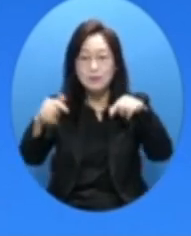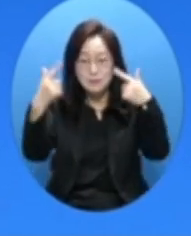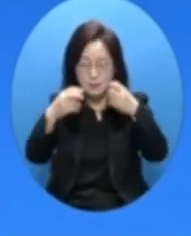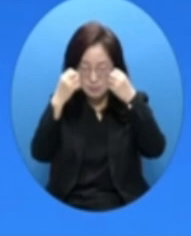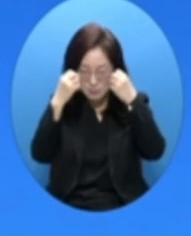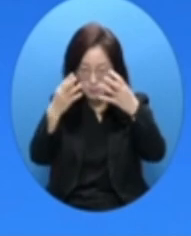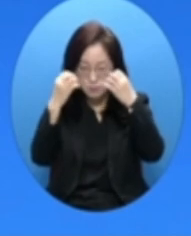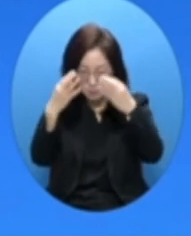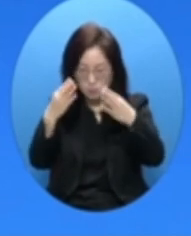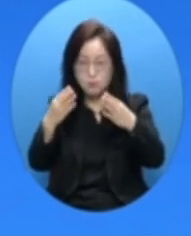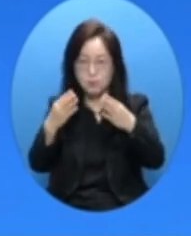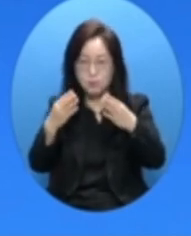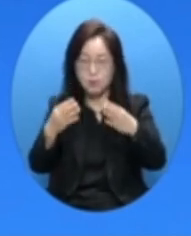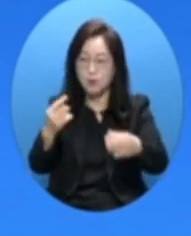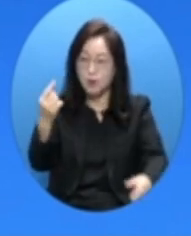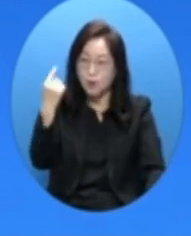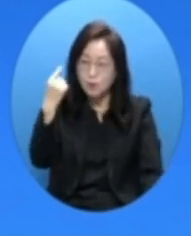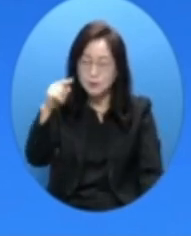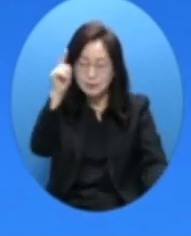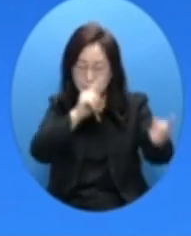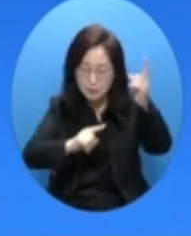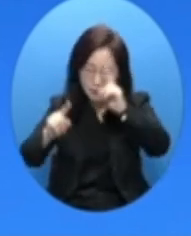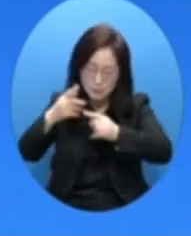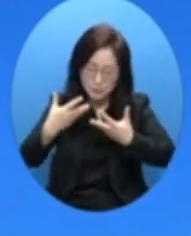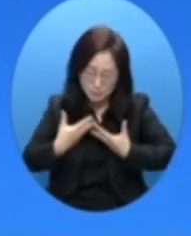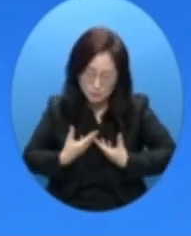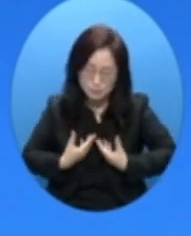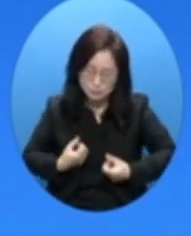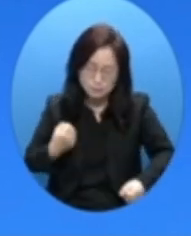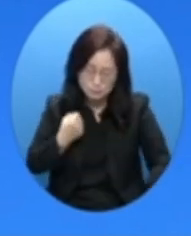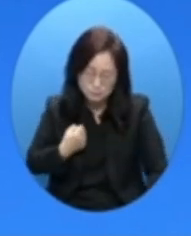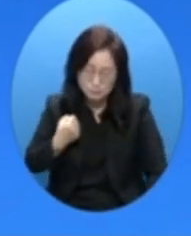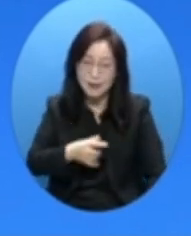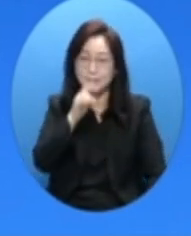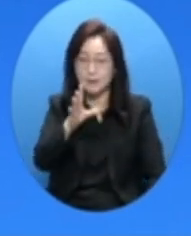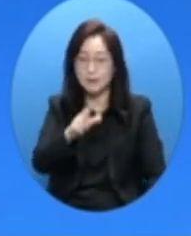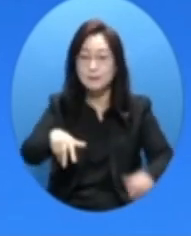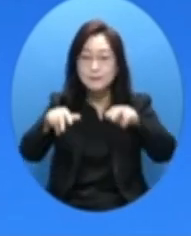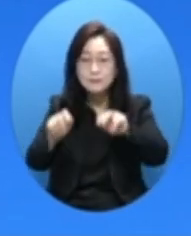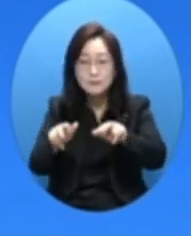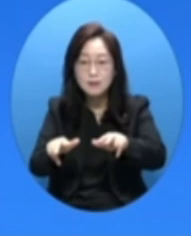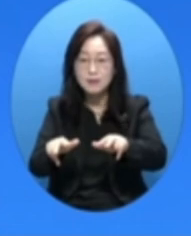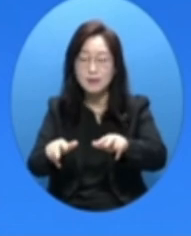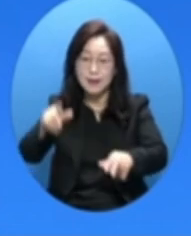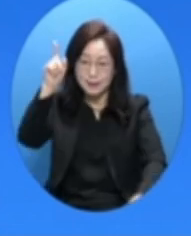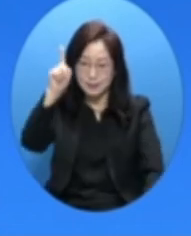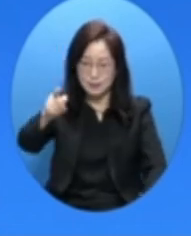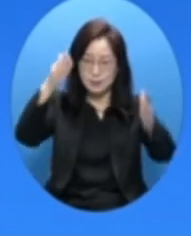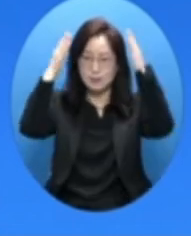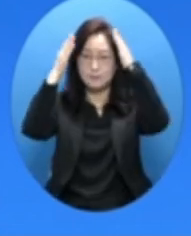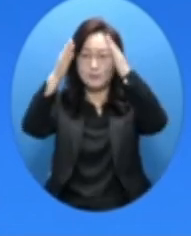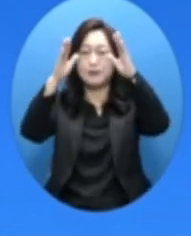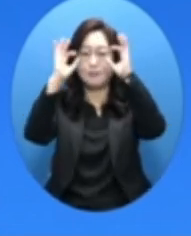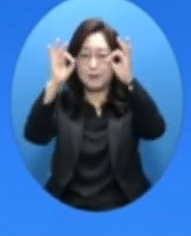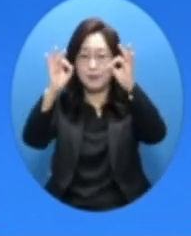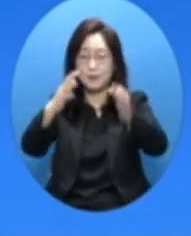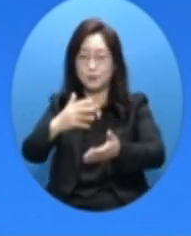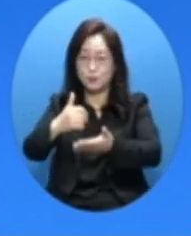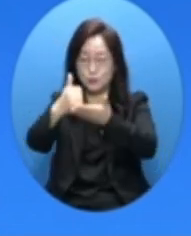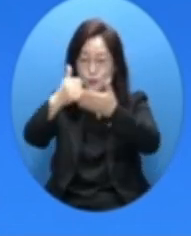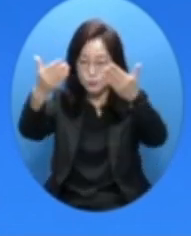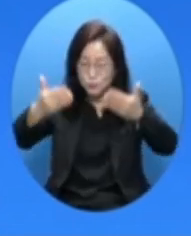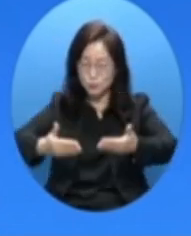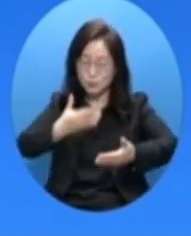것입니다 어제 상처 절망에 그저 주저앉아 있으면 안 됩니다 이제 우리는 내일을 바라보고 주님께서